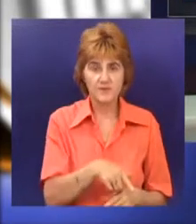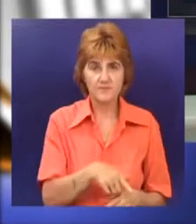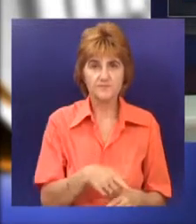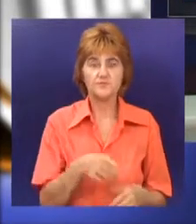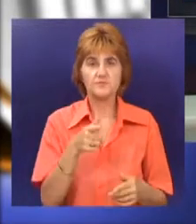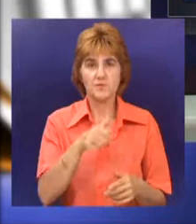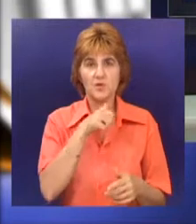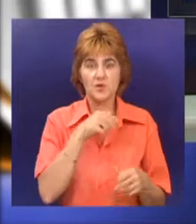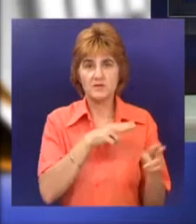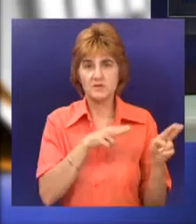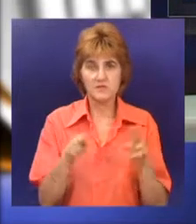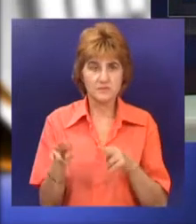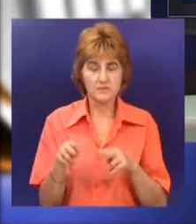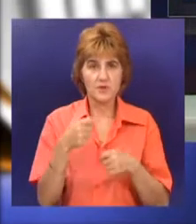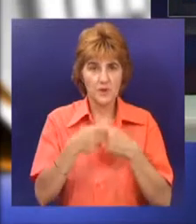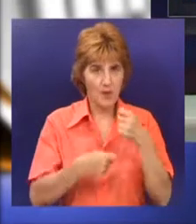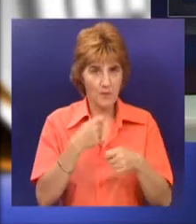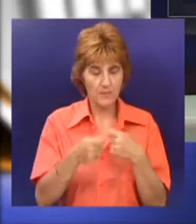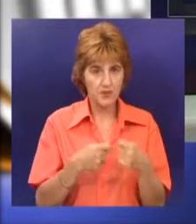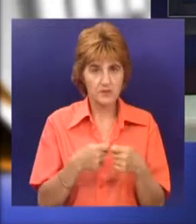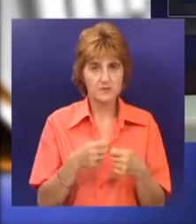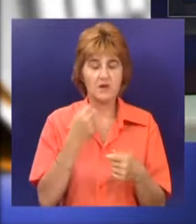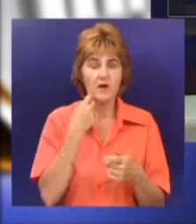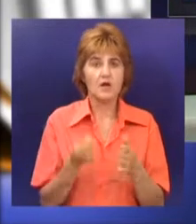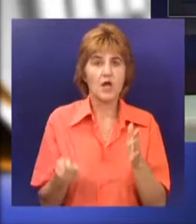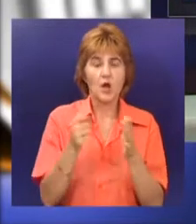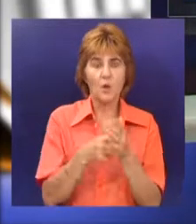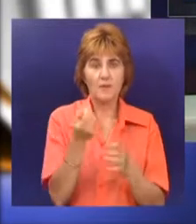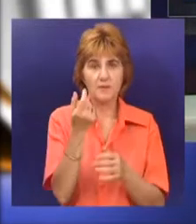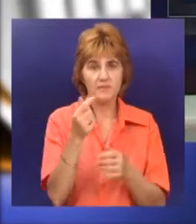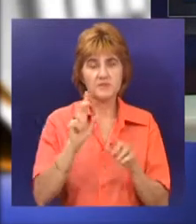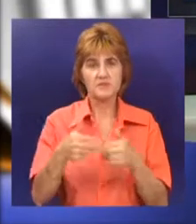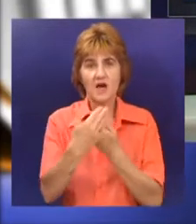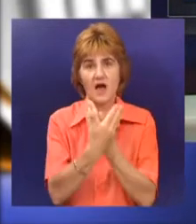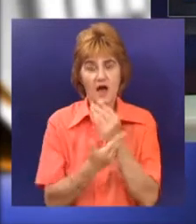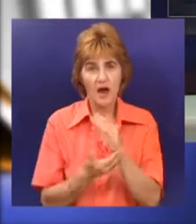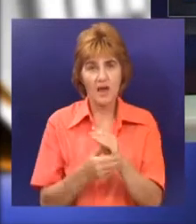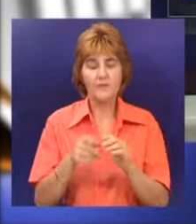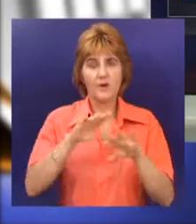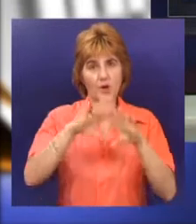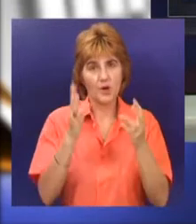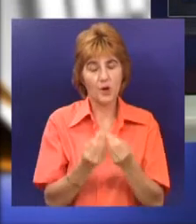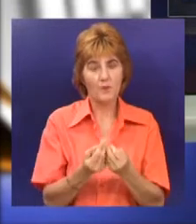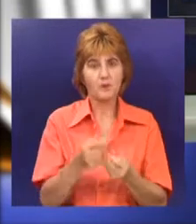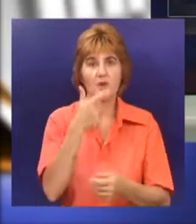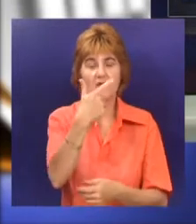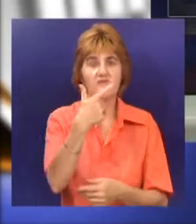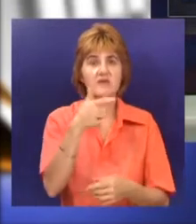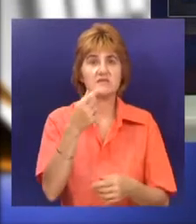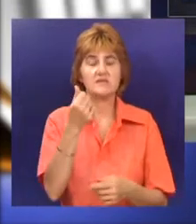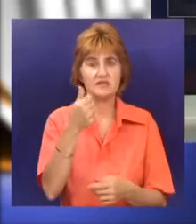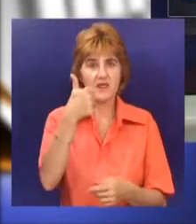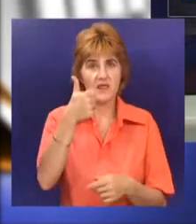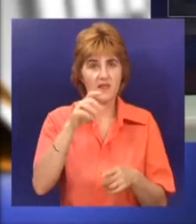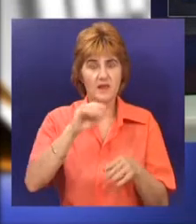u prva dva dana ispunili kvotu koja im je bila namijenjena u poslu otkupa pšenice za republičke rezerve po cijeni od 20 dinara po